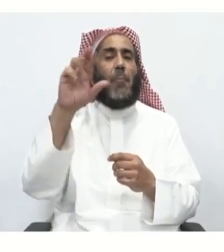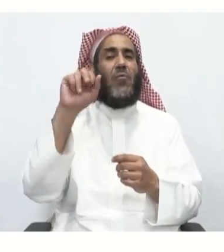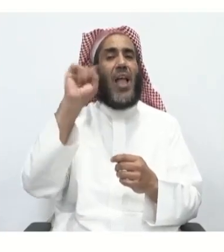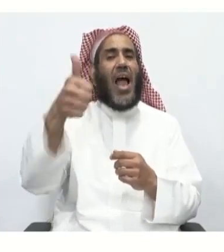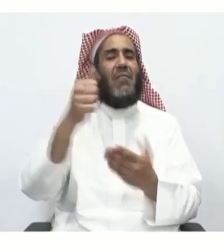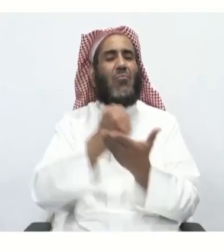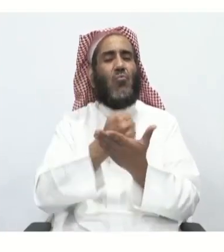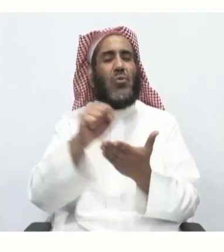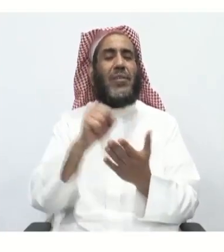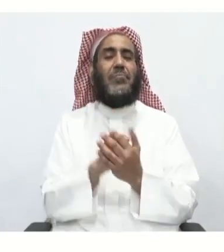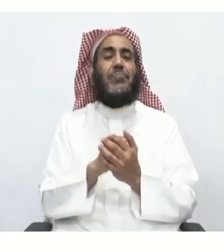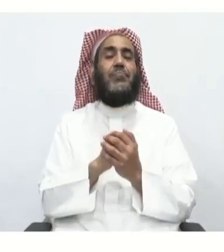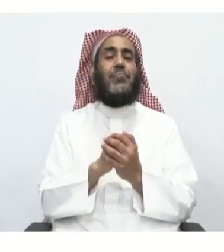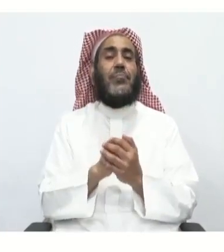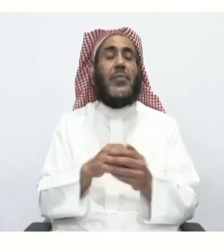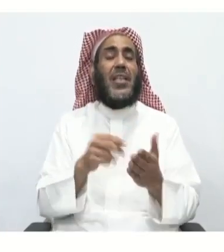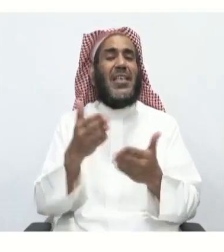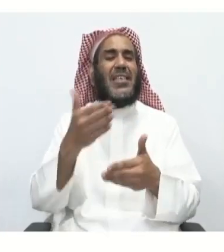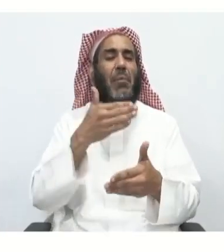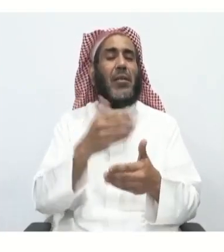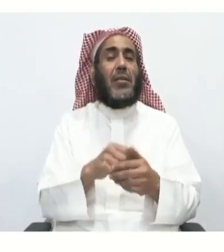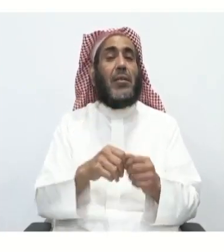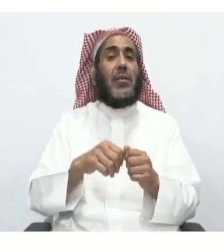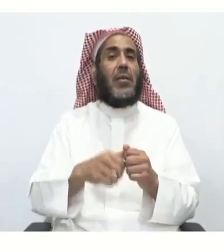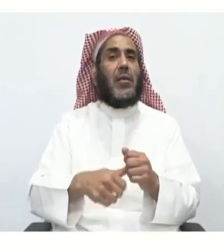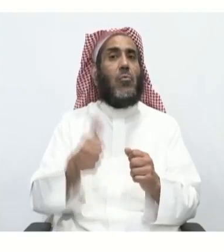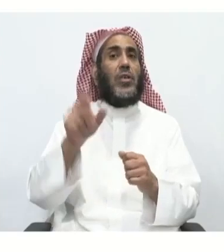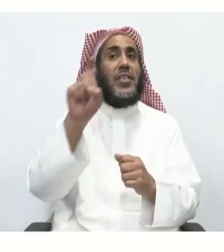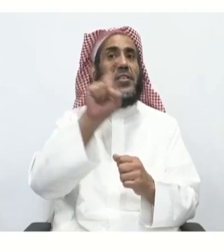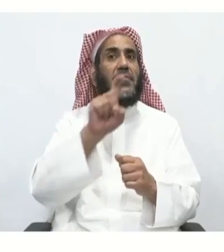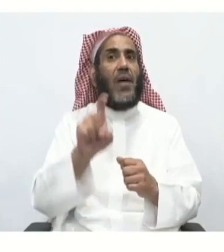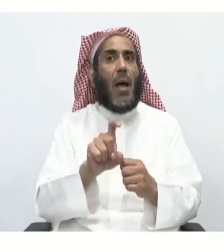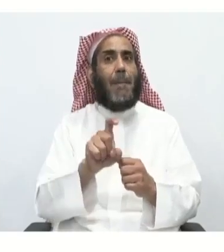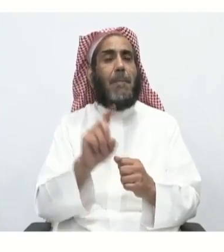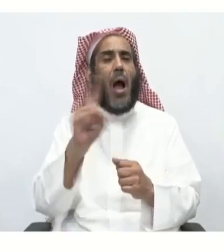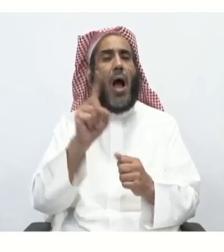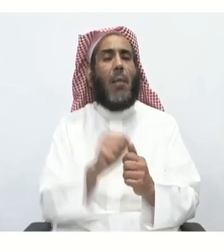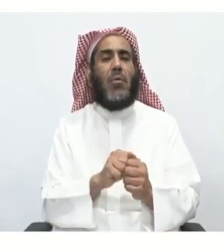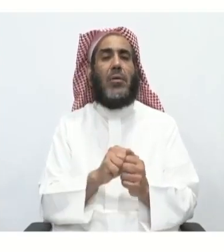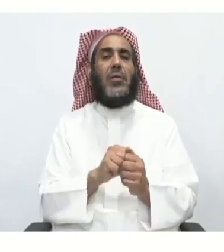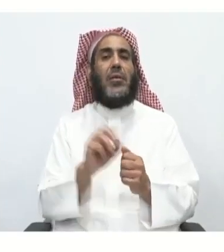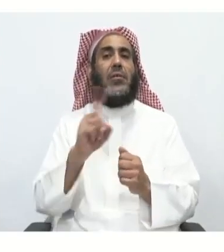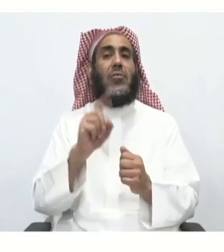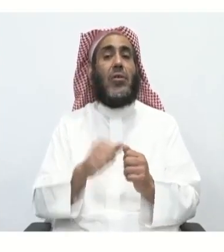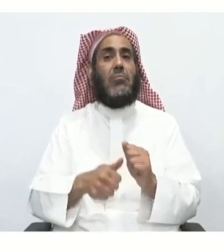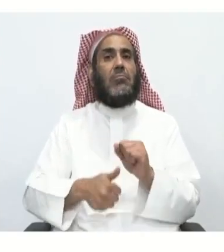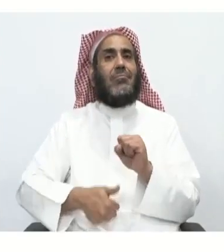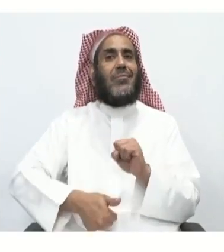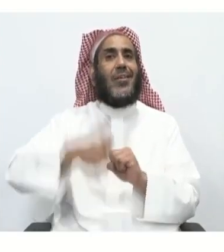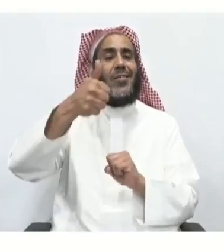ايضا الف الف الوصل اذا سبقتها همزه الاستفهام ايضا مثل انتصر